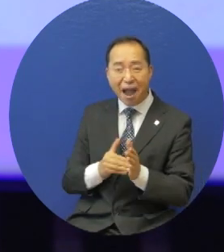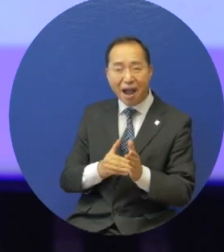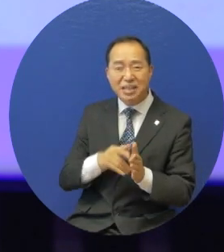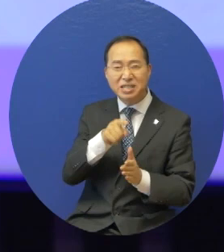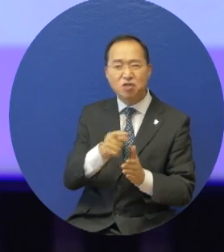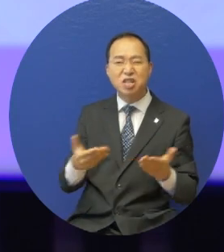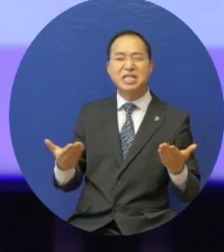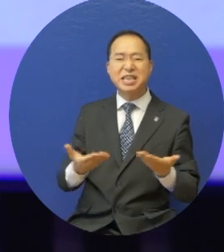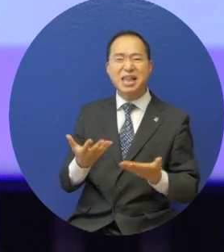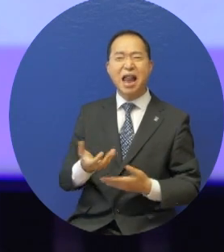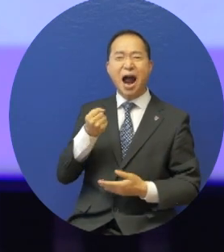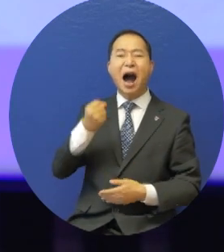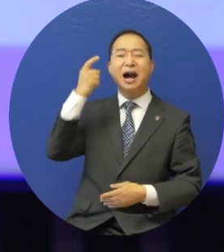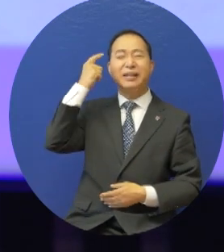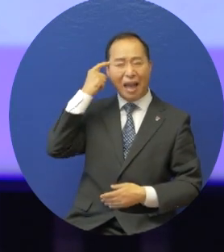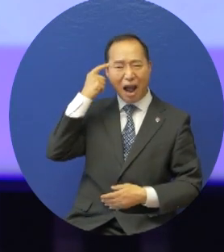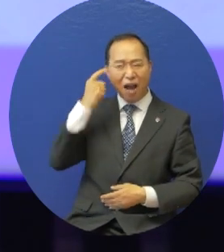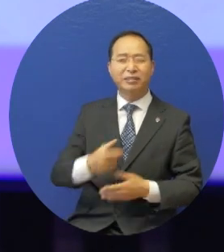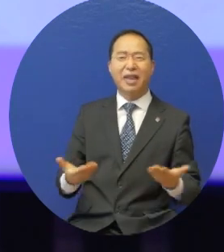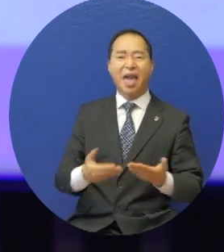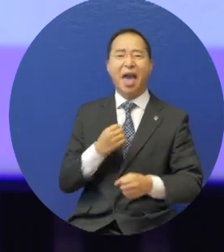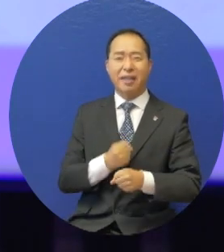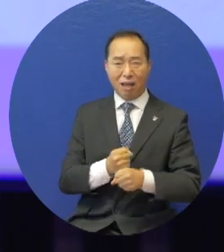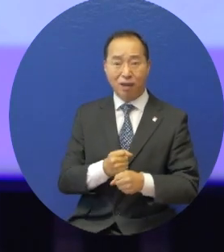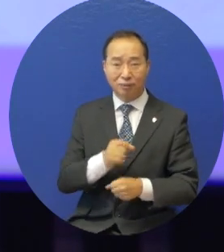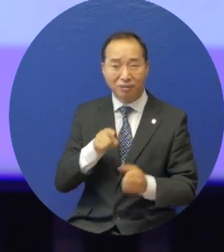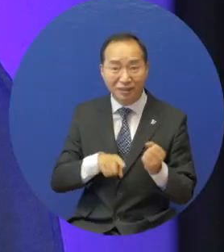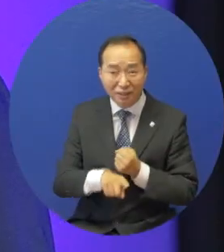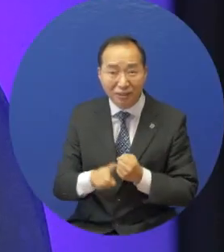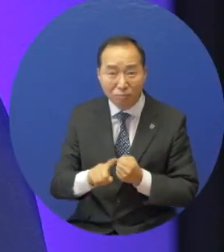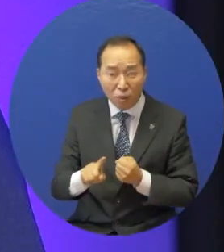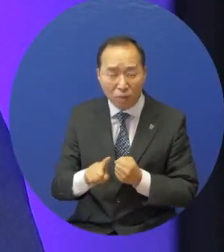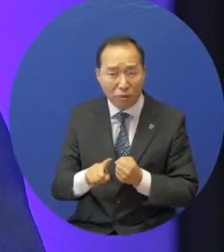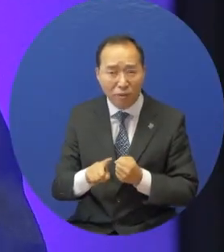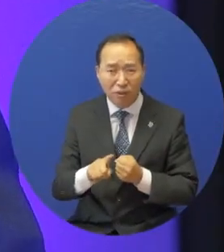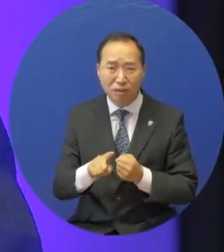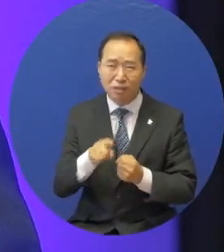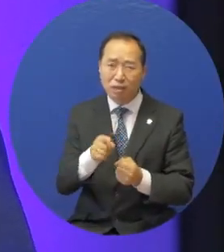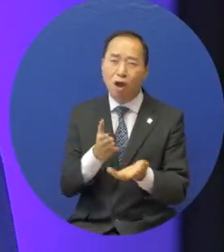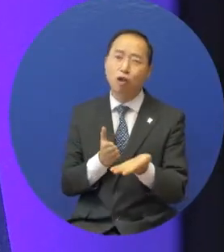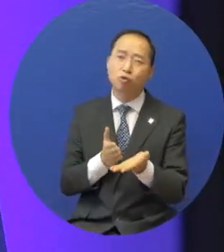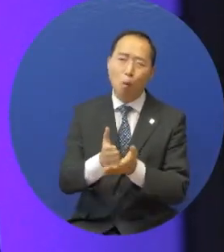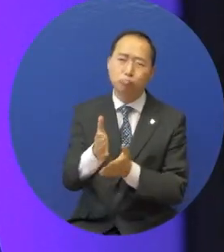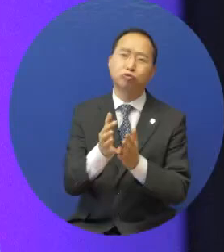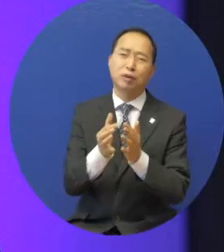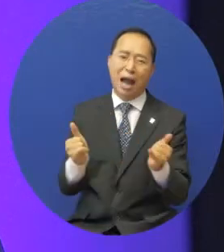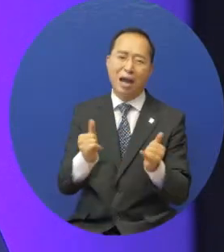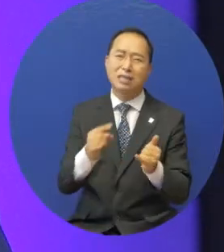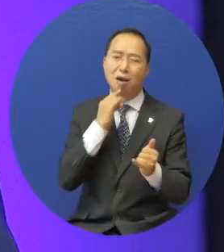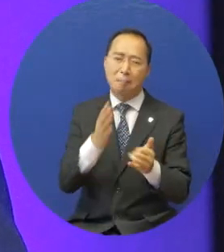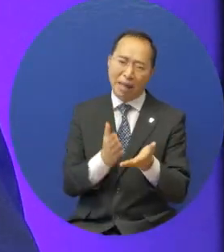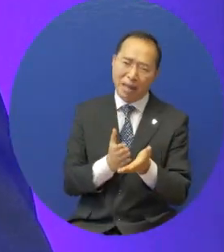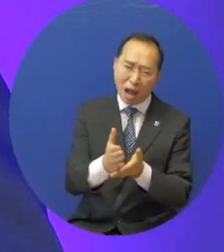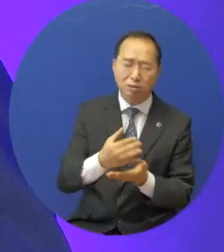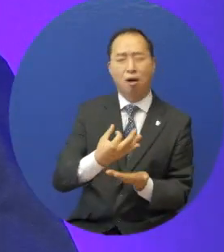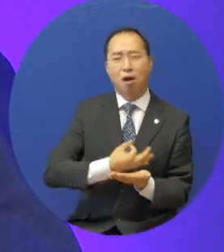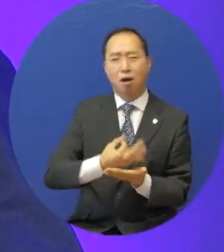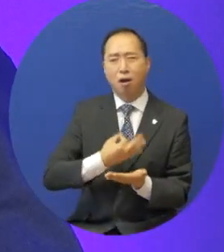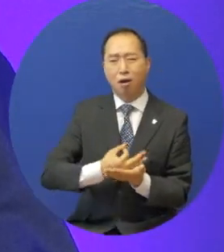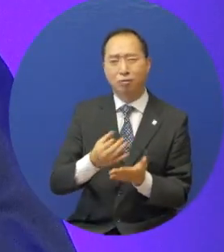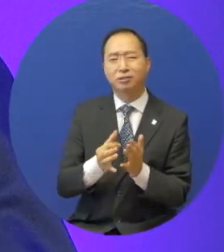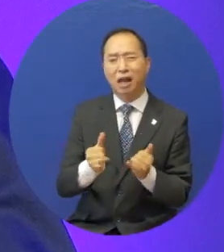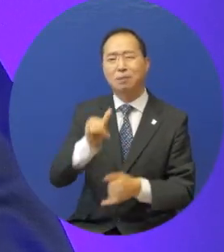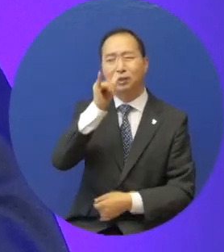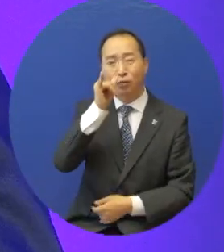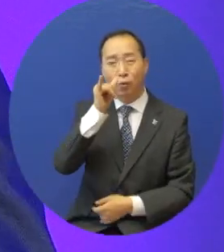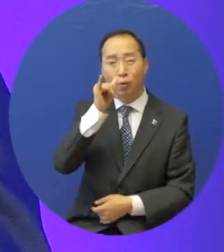그러니까 이것으로서 업을 삼았다라고 하지요. 그러니까 이거의 전문가다 또는 이것만을 하면서